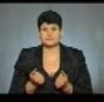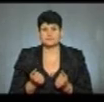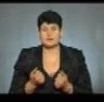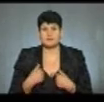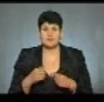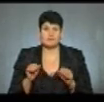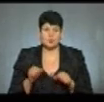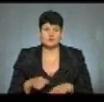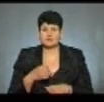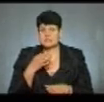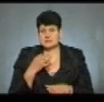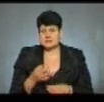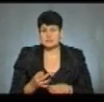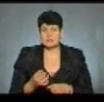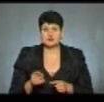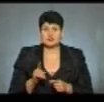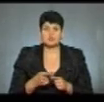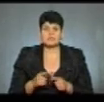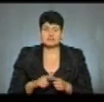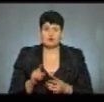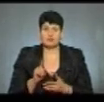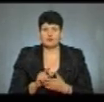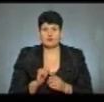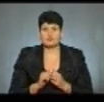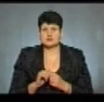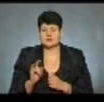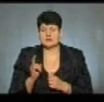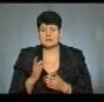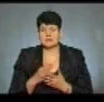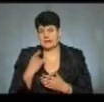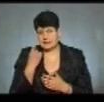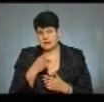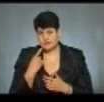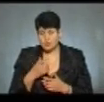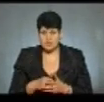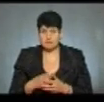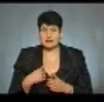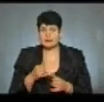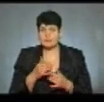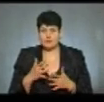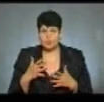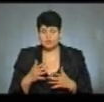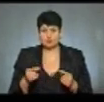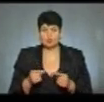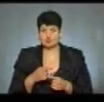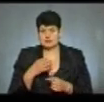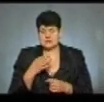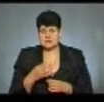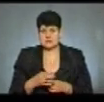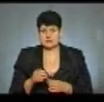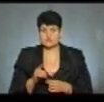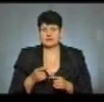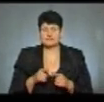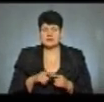ми можемо сказати, що це обов'язково кожна дитина, вона індивідуальна. І, відповідно, ми не можемо точно сказати, що в